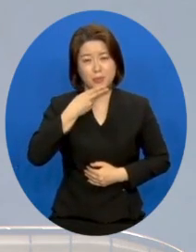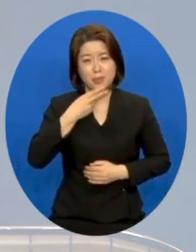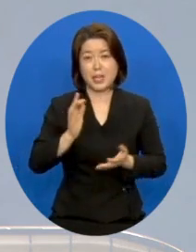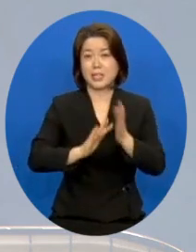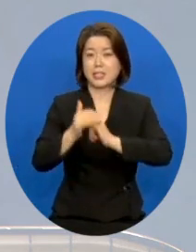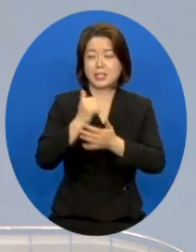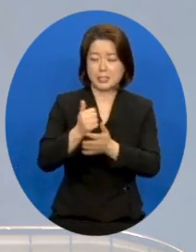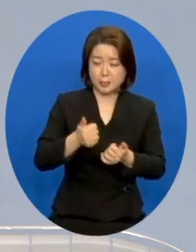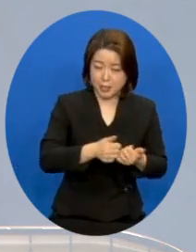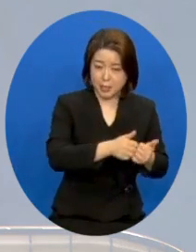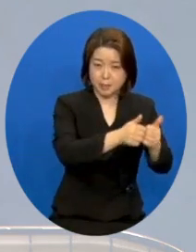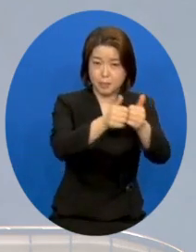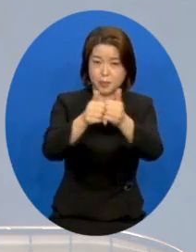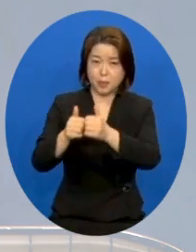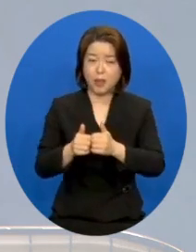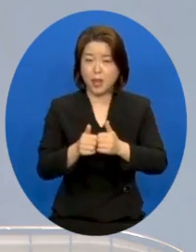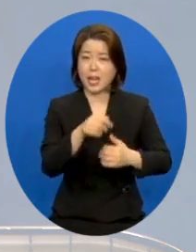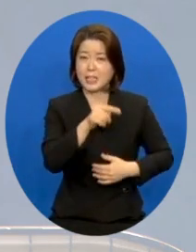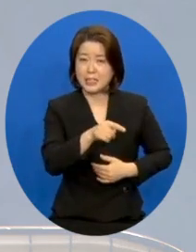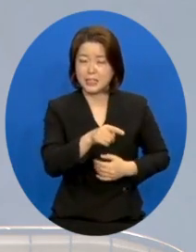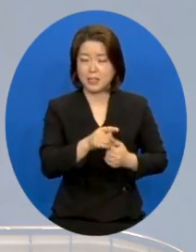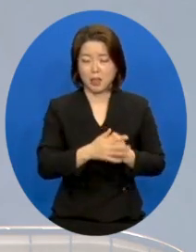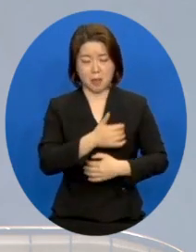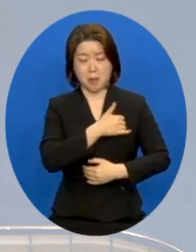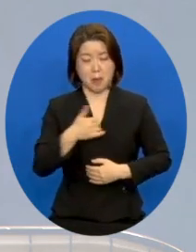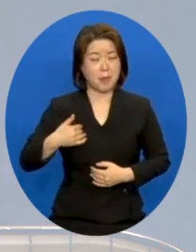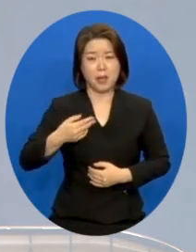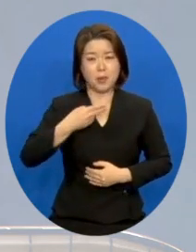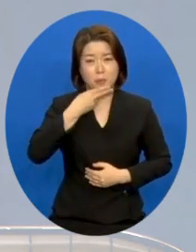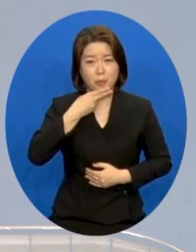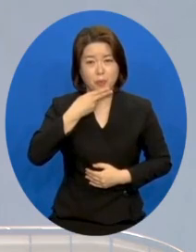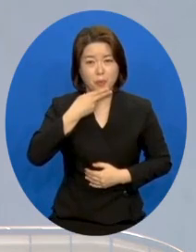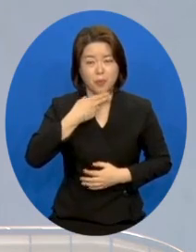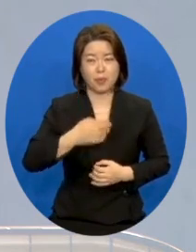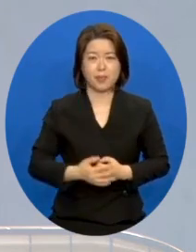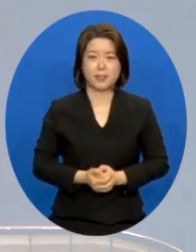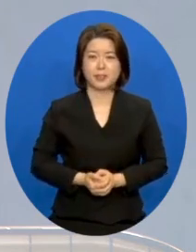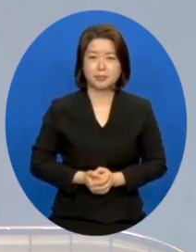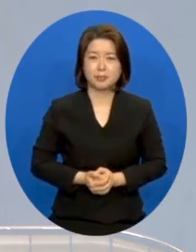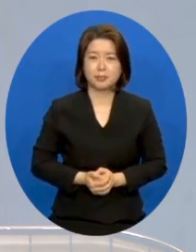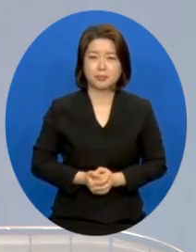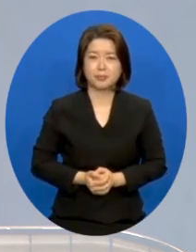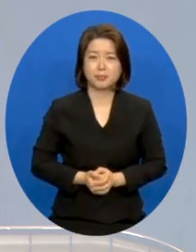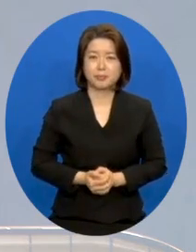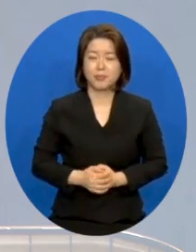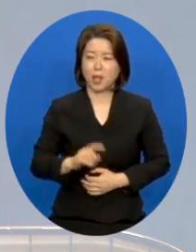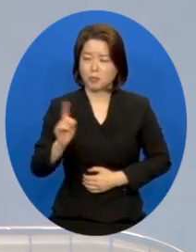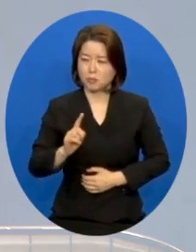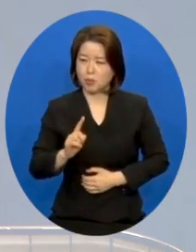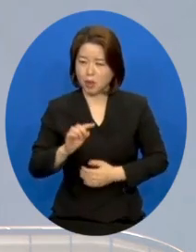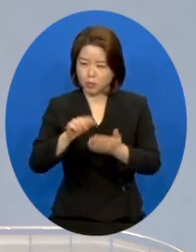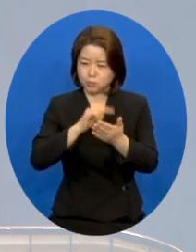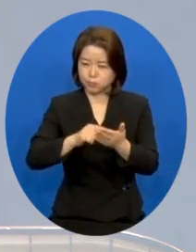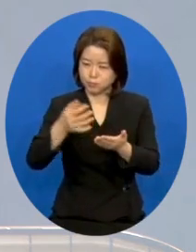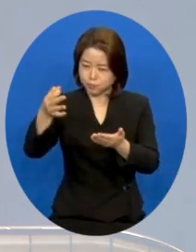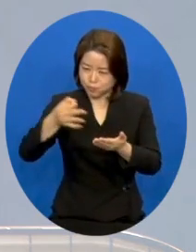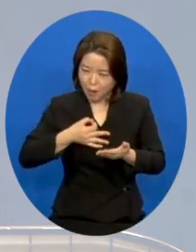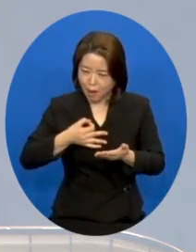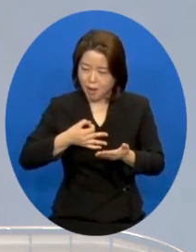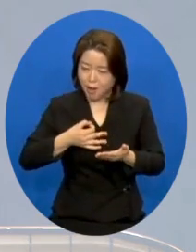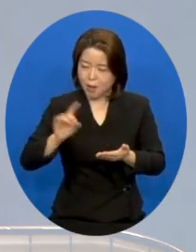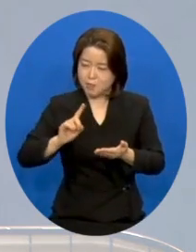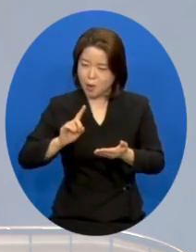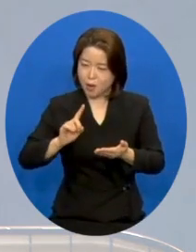예수님과 함께 동양 않은 것으로 만족이 안 돼요 하장 뭔가 보상을 받을